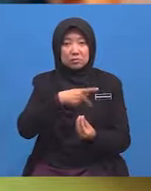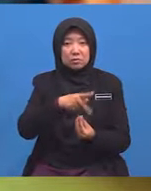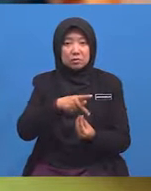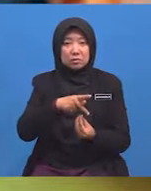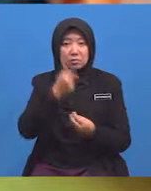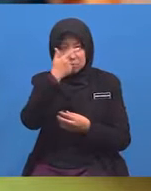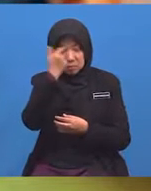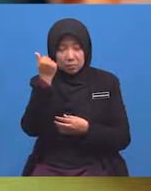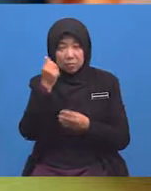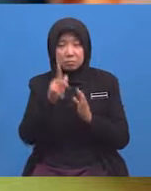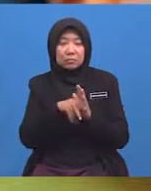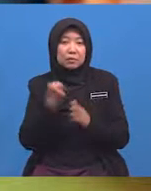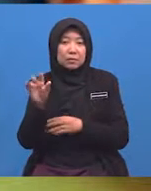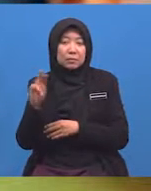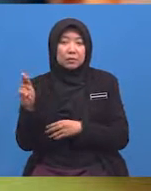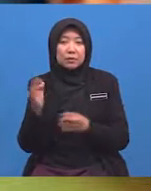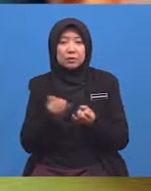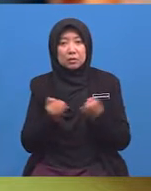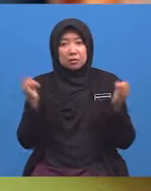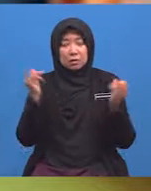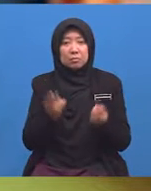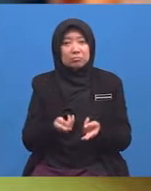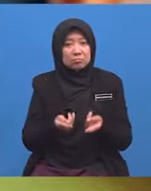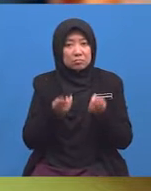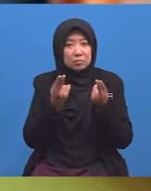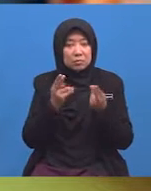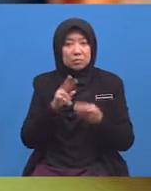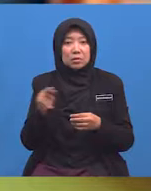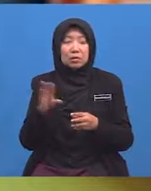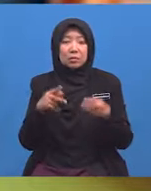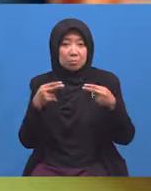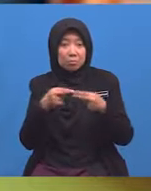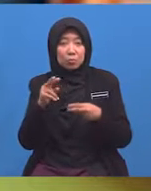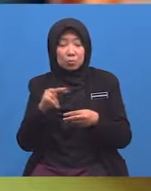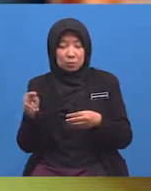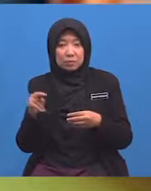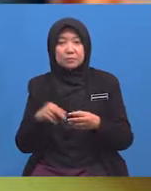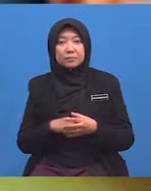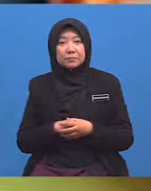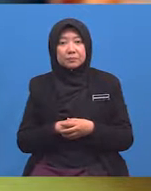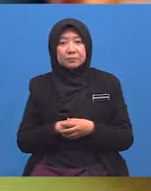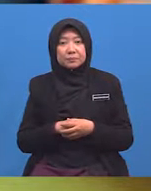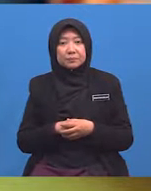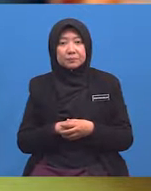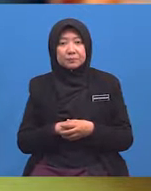oleh perkembangan jaringan pengangkutan dan perhubungan.